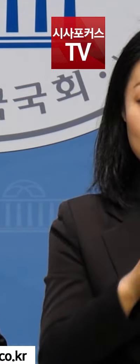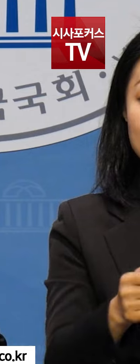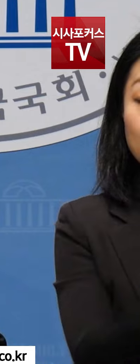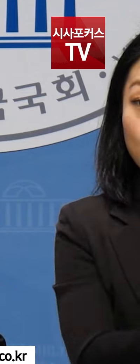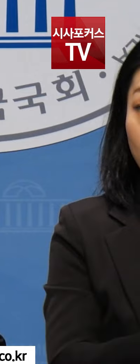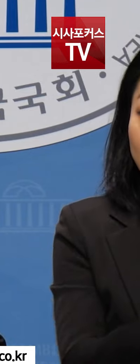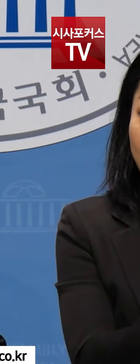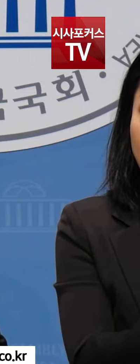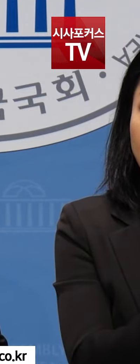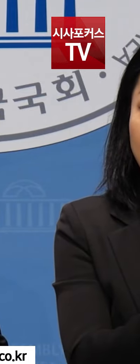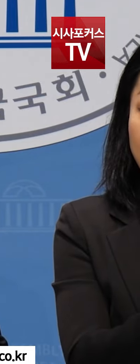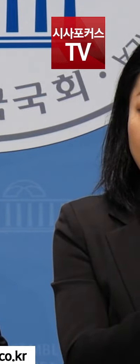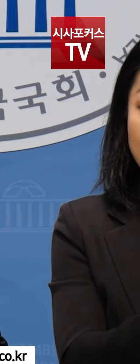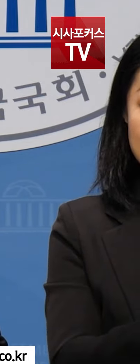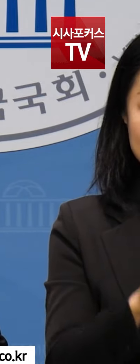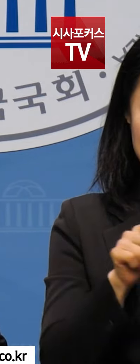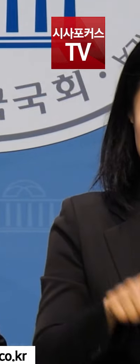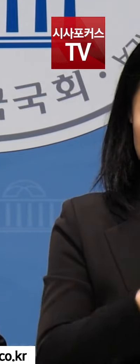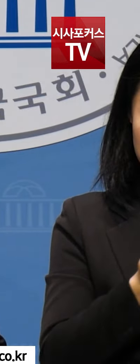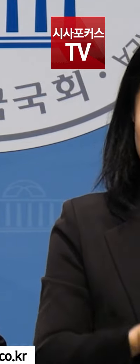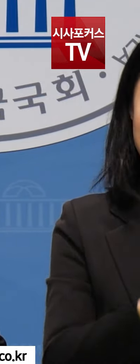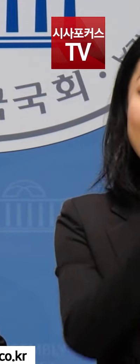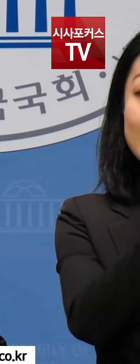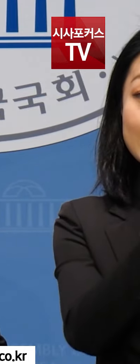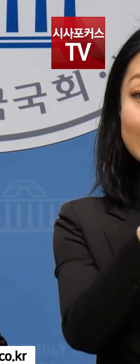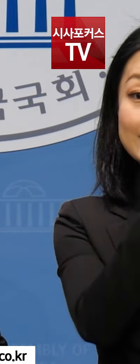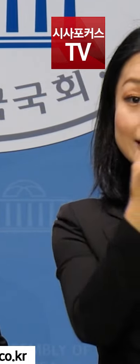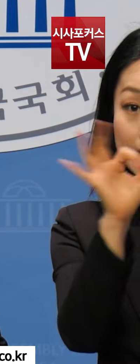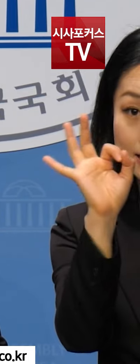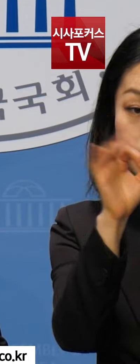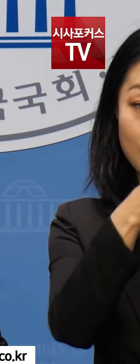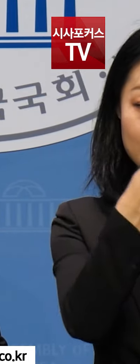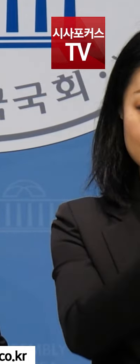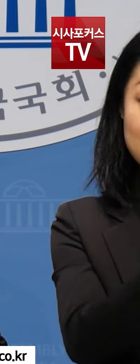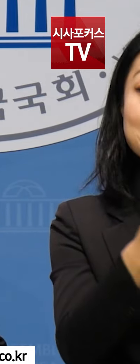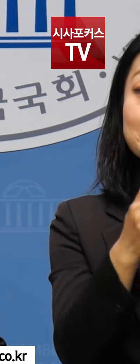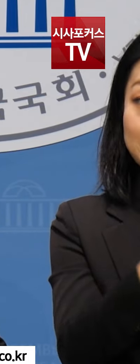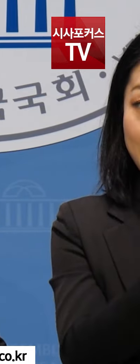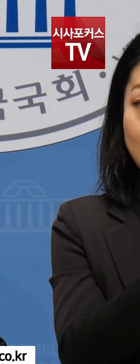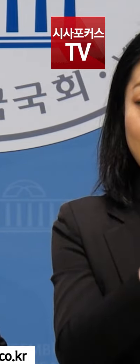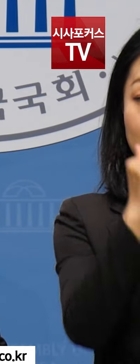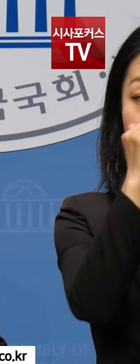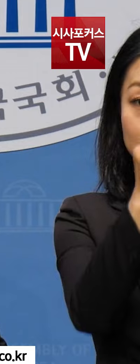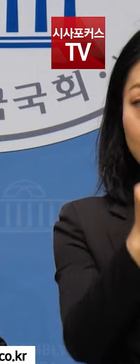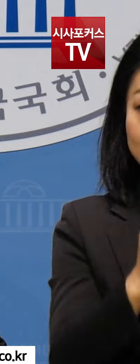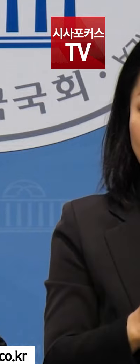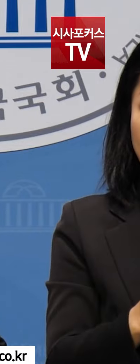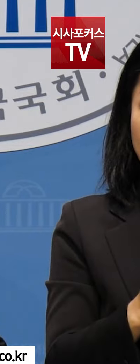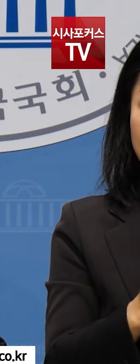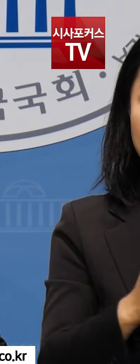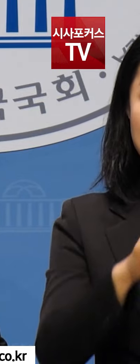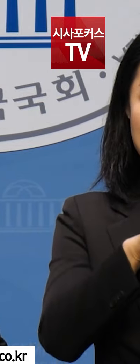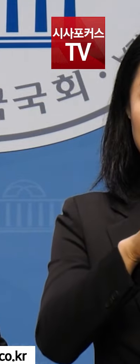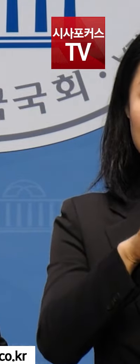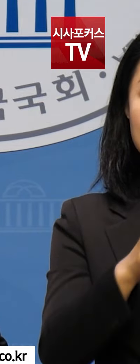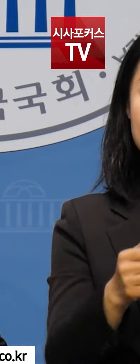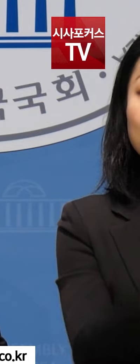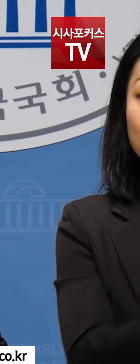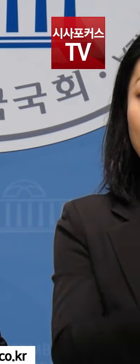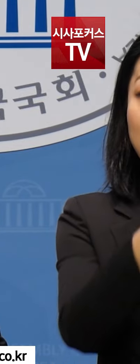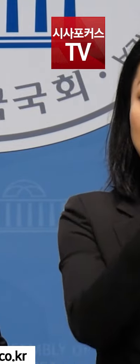방송통신위원회 재직위원 3인 중 2인의 찬성으로 의결된 이상 절차상 방통위법